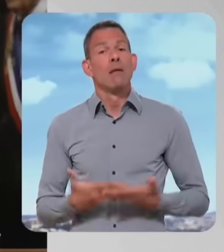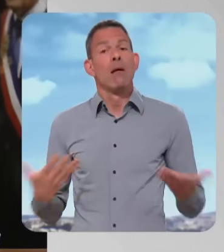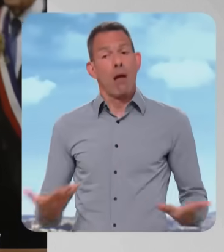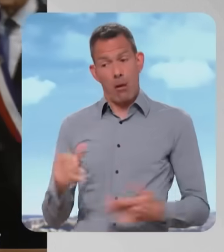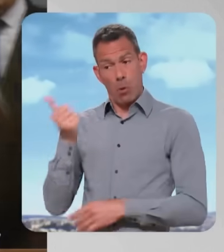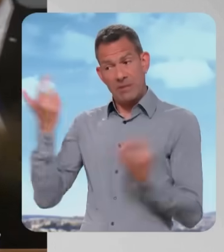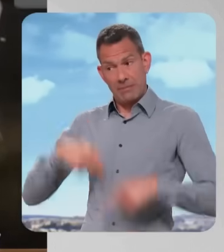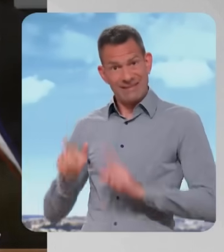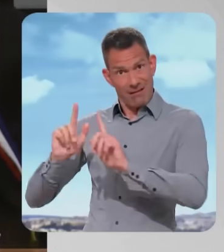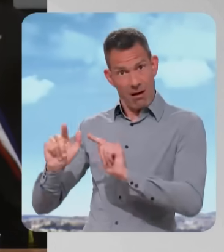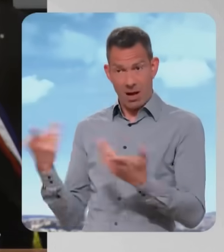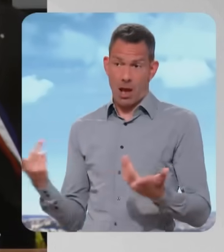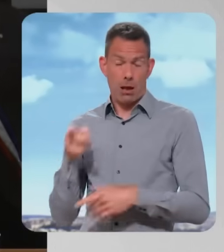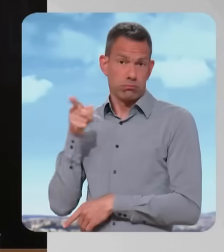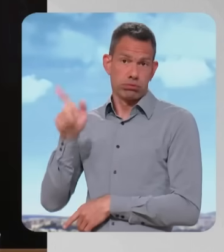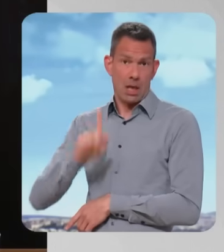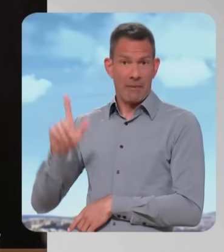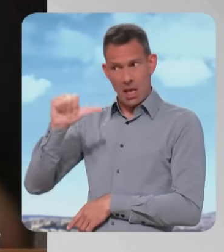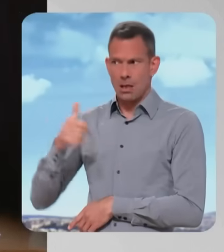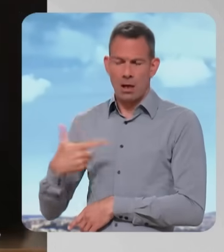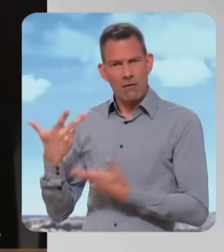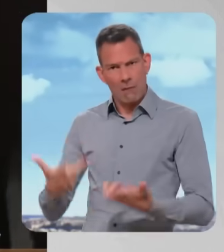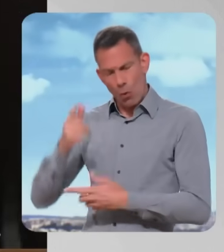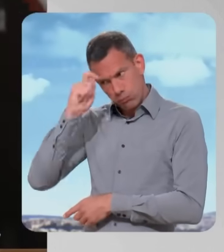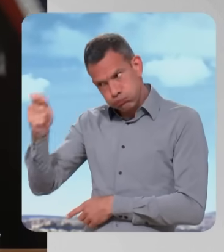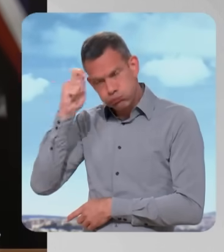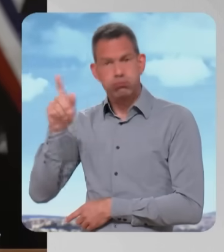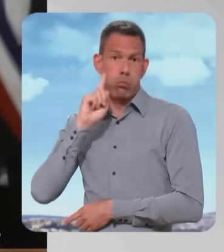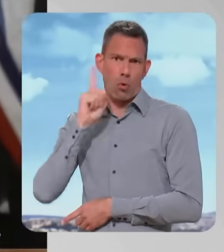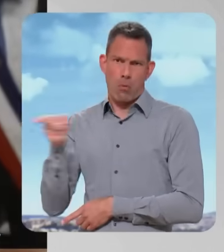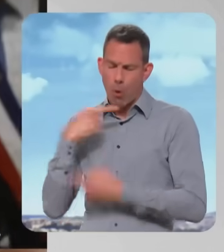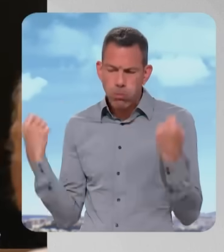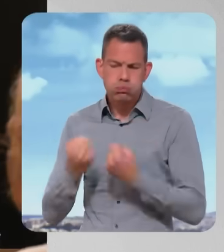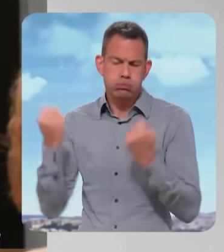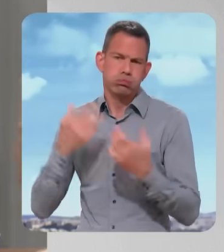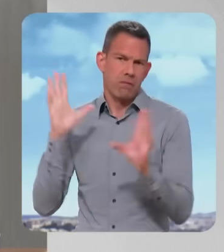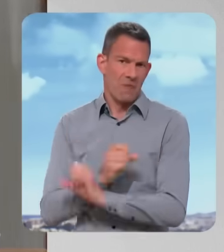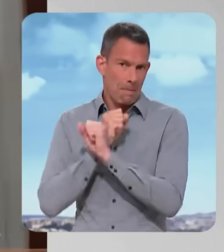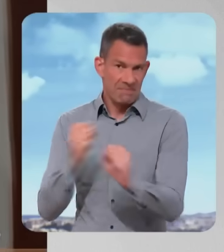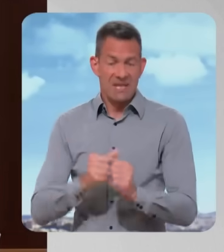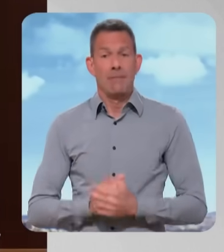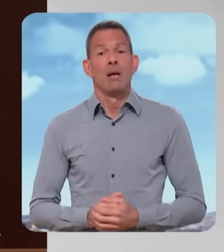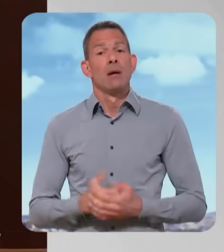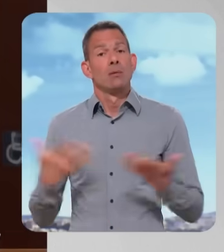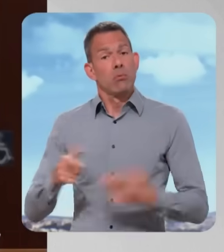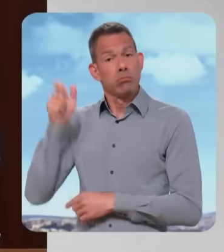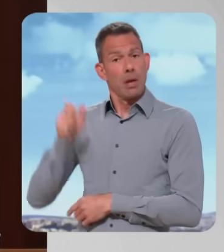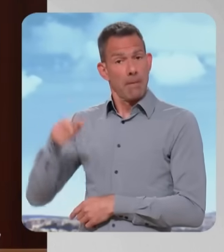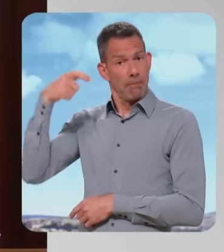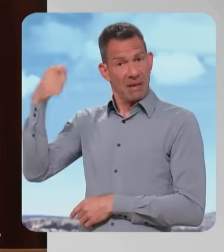Gabriel Attal que vraiment je voudrait saluer parce qu'il a mené une formidable campagne pour nous pour la majorité mais donc le président de la République va